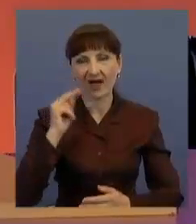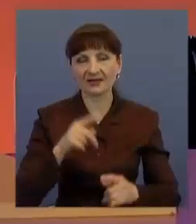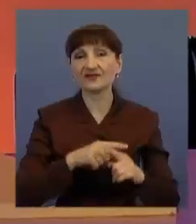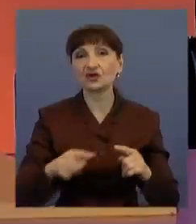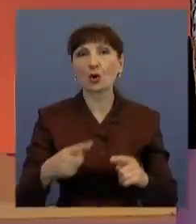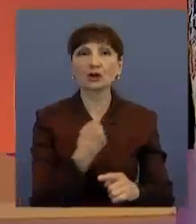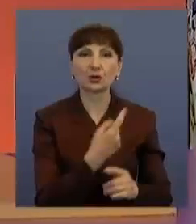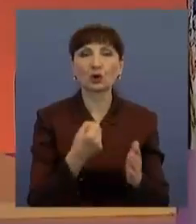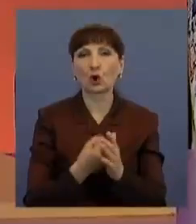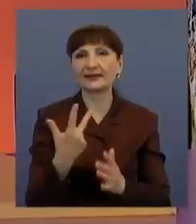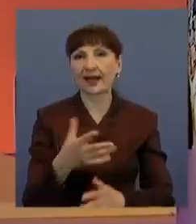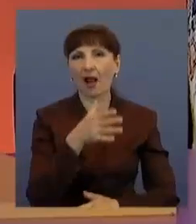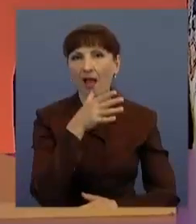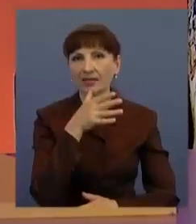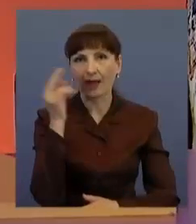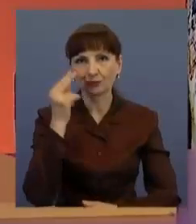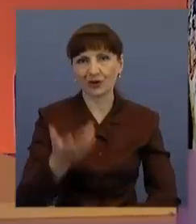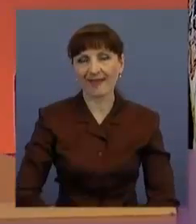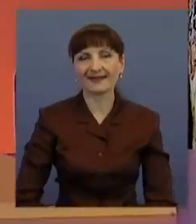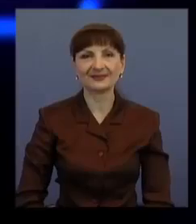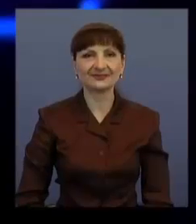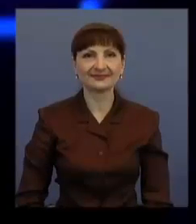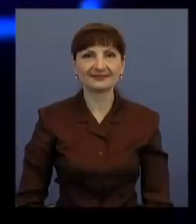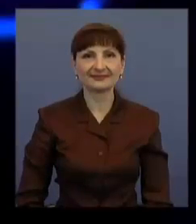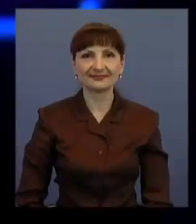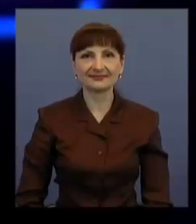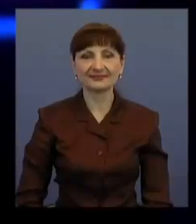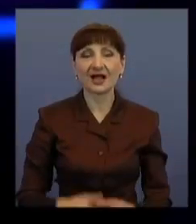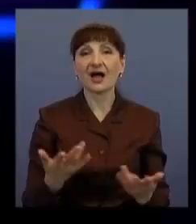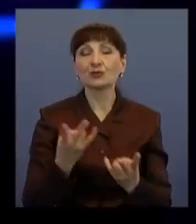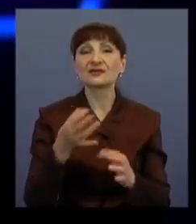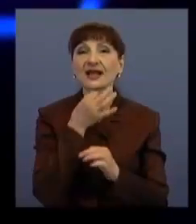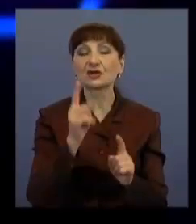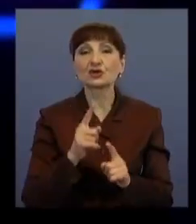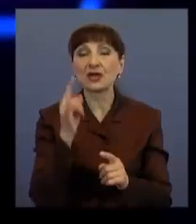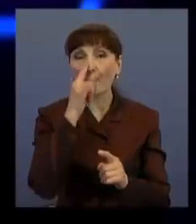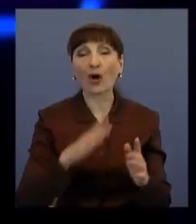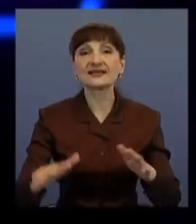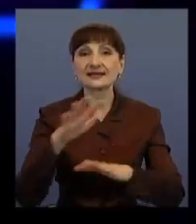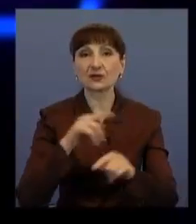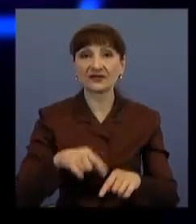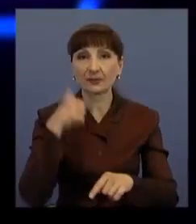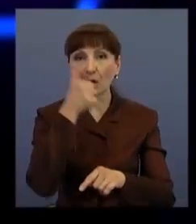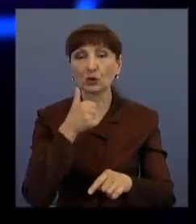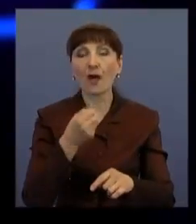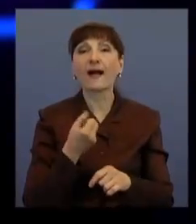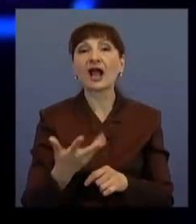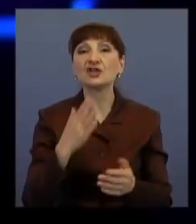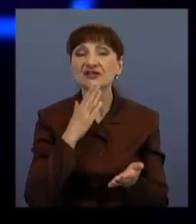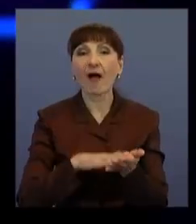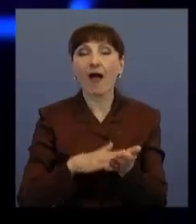от 1 до 3 лет срок обучения. Ну, надо сказать, что и по Казахстану в этом году количество грантов